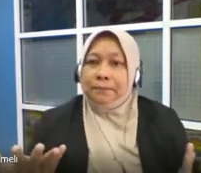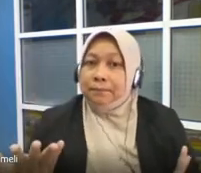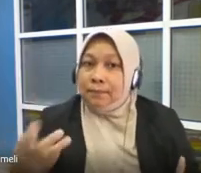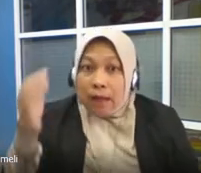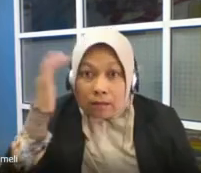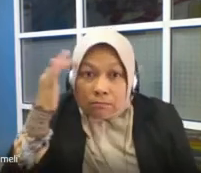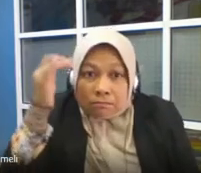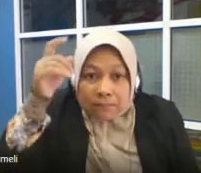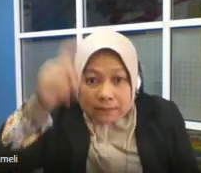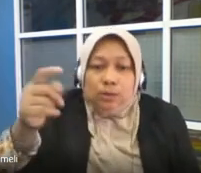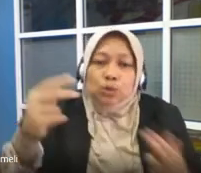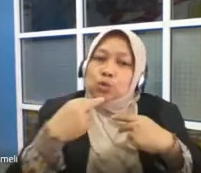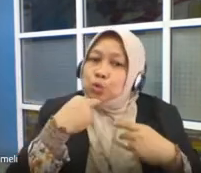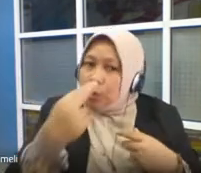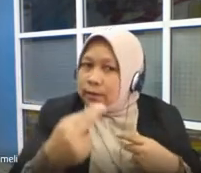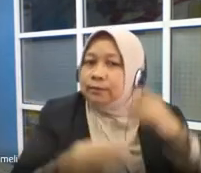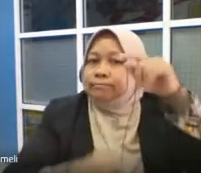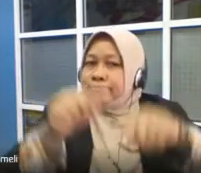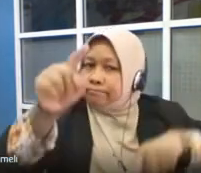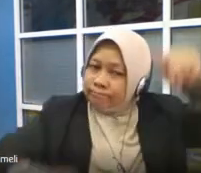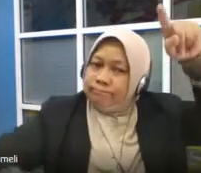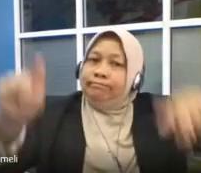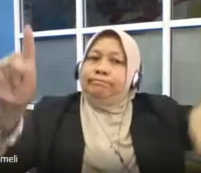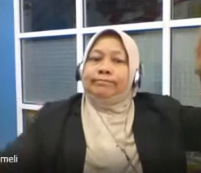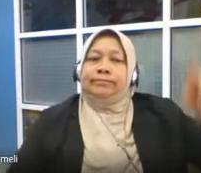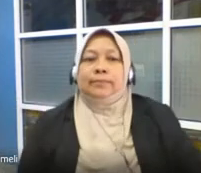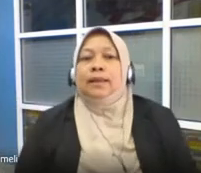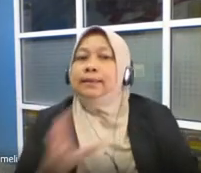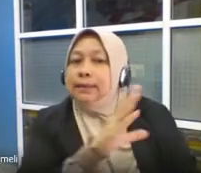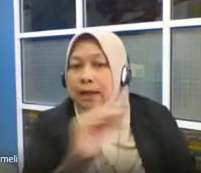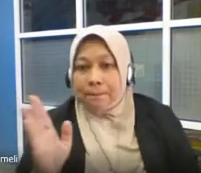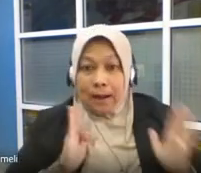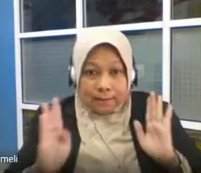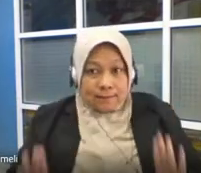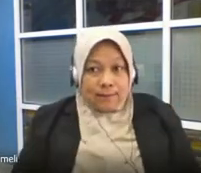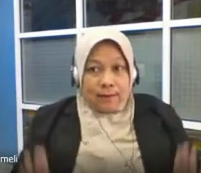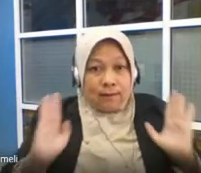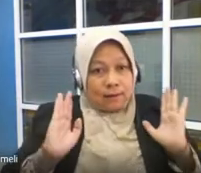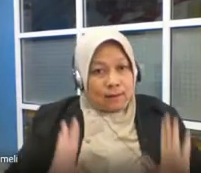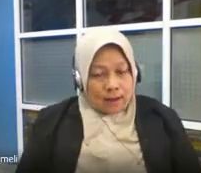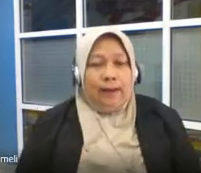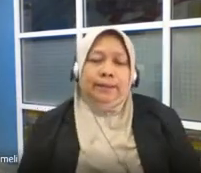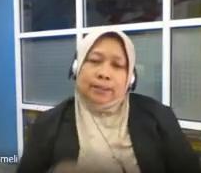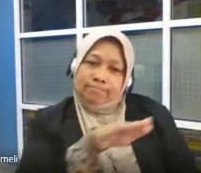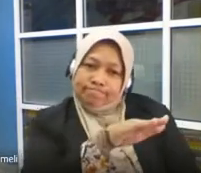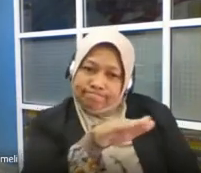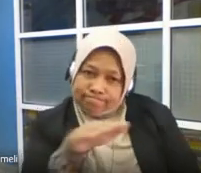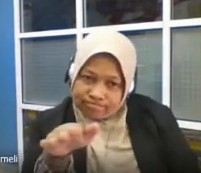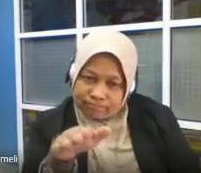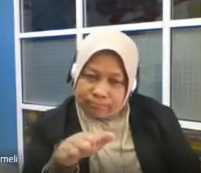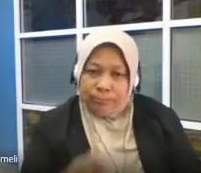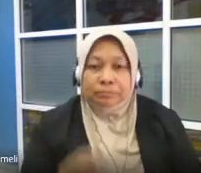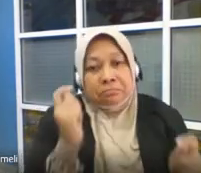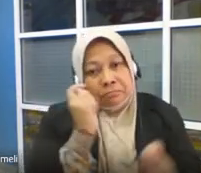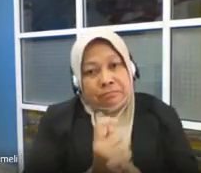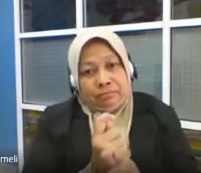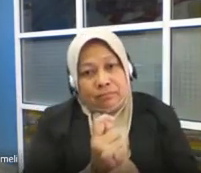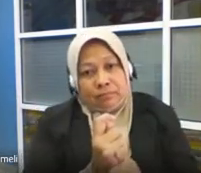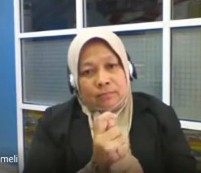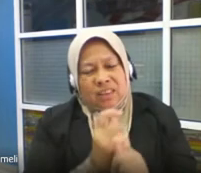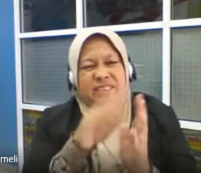ni, konteks yang bagaimana? Itu nada suara kita. Kemudian bahasa tubuh kita, ada yang dominan, bahasa tubuh badan kita ada